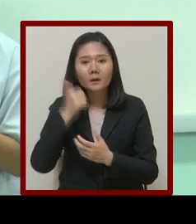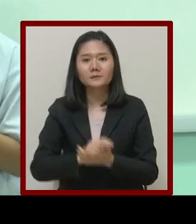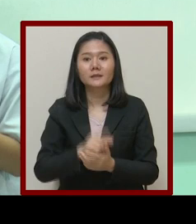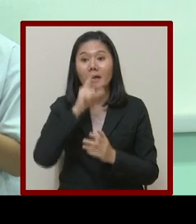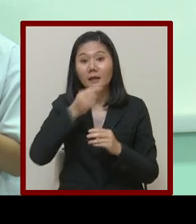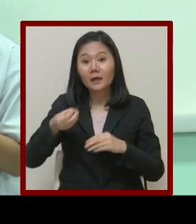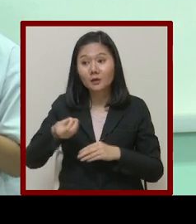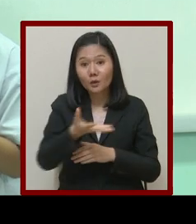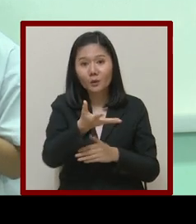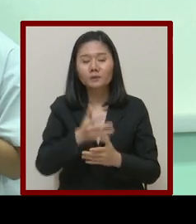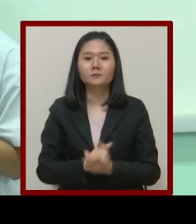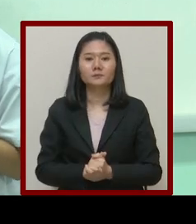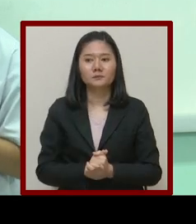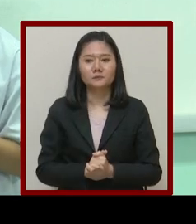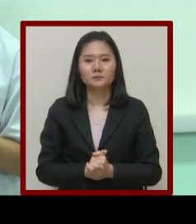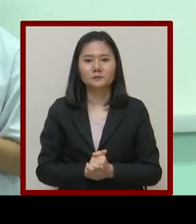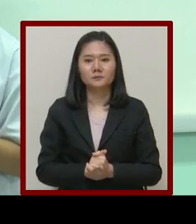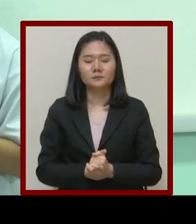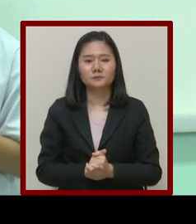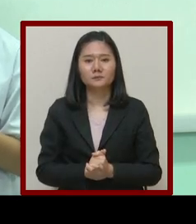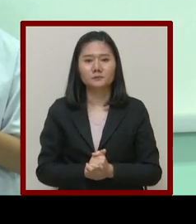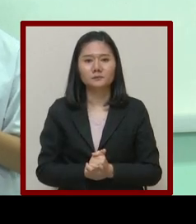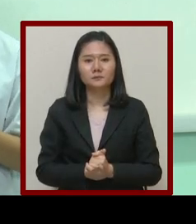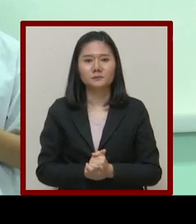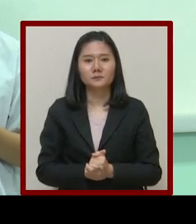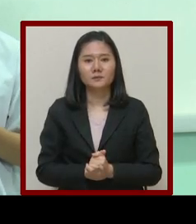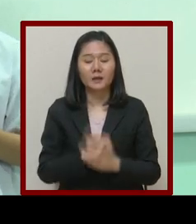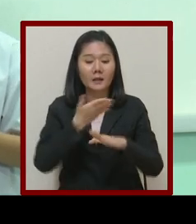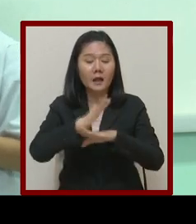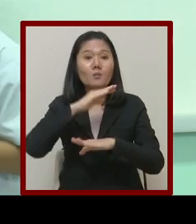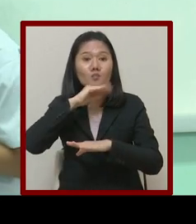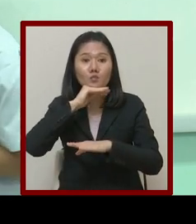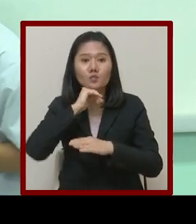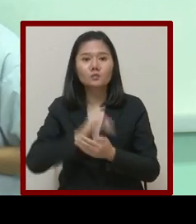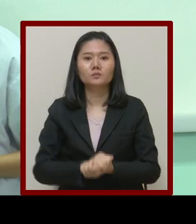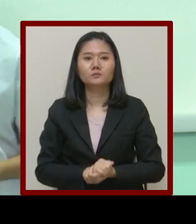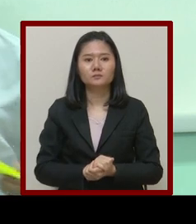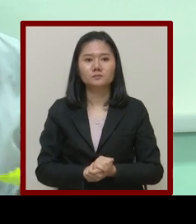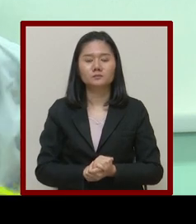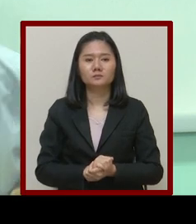ไก่ทอดน้ำปลาสมุนไพรกรอบค่ะลาบหมูค่ะ